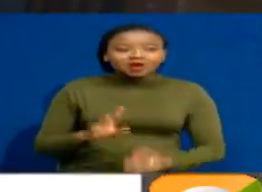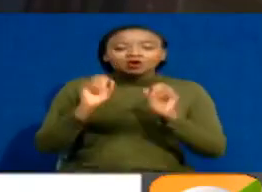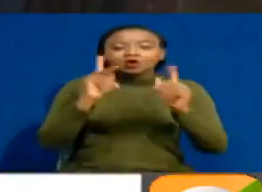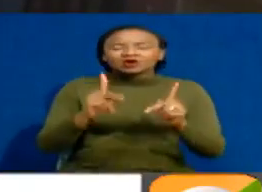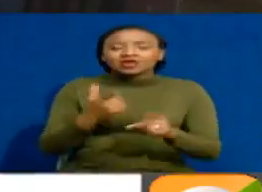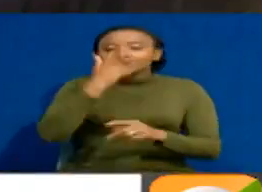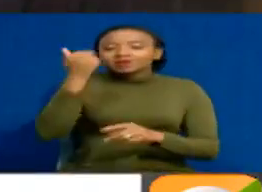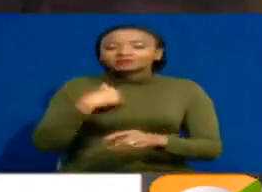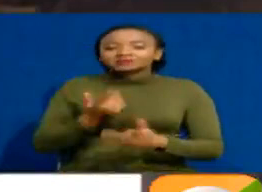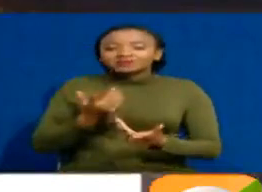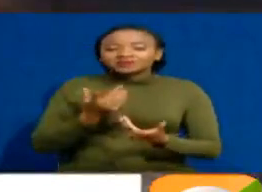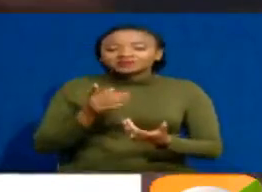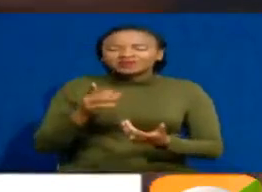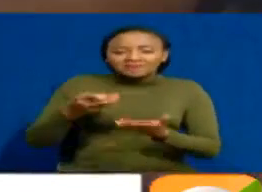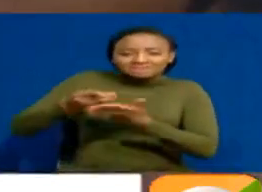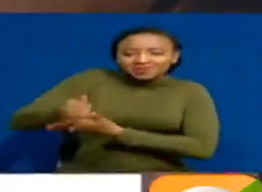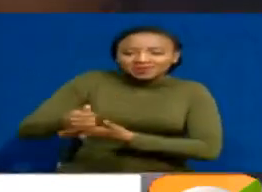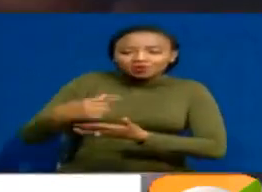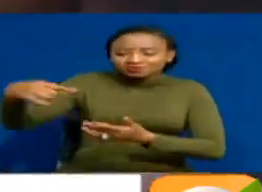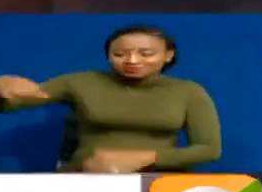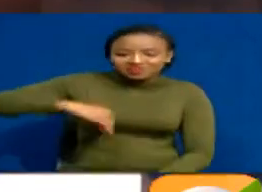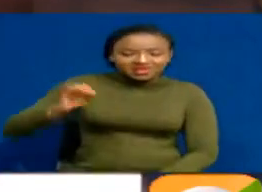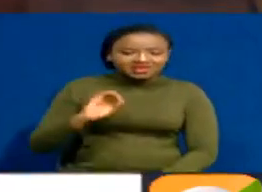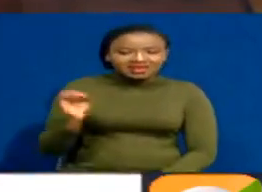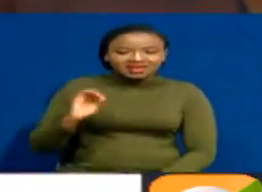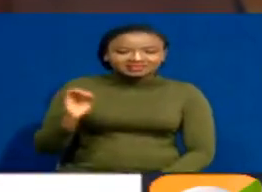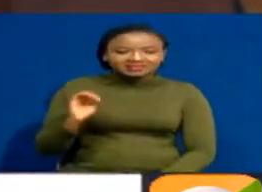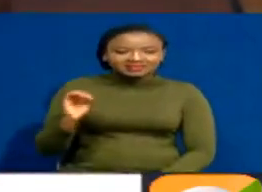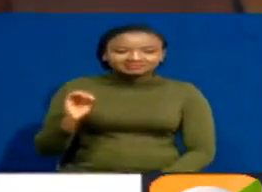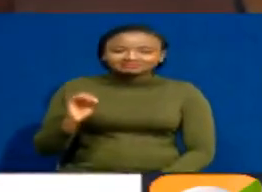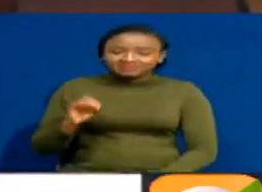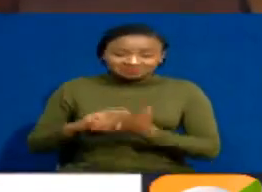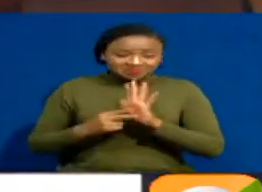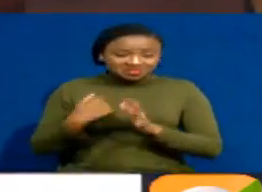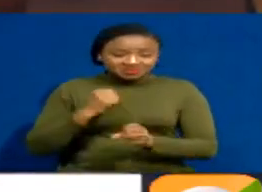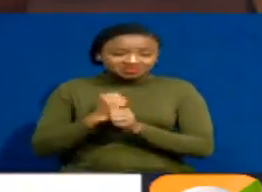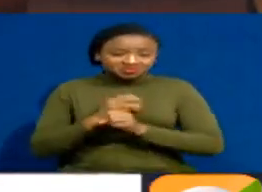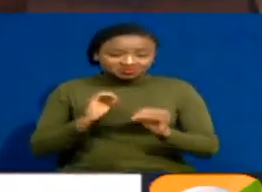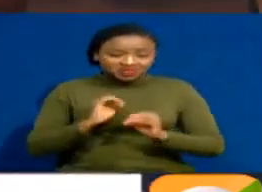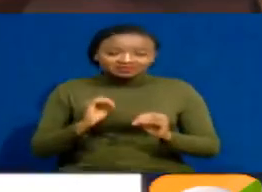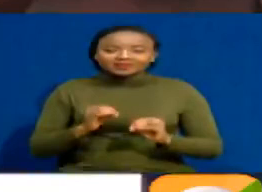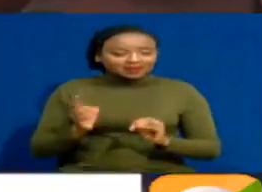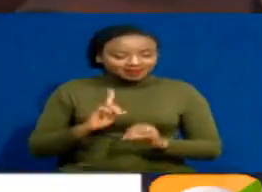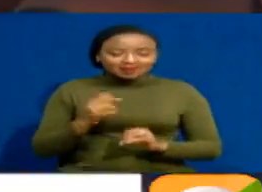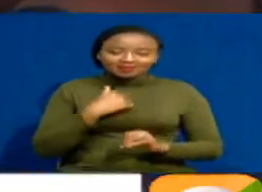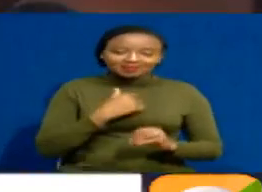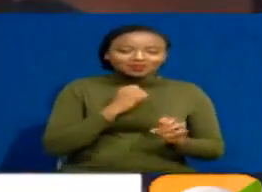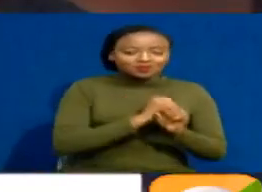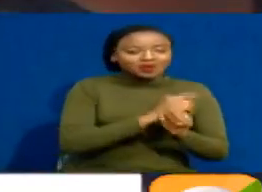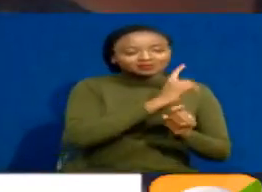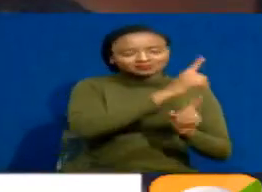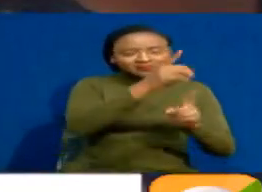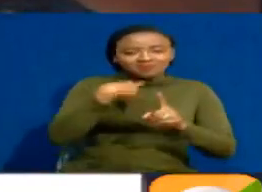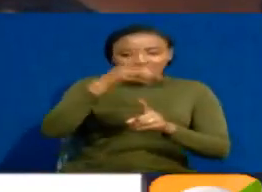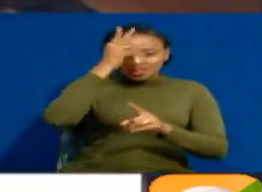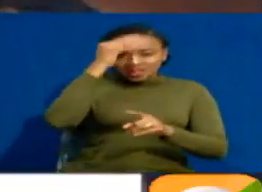haimaanishi eti sina kazi. I'm also a freelancer. I do take economics.